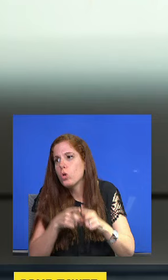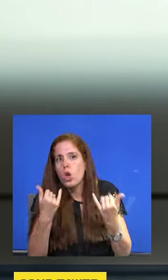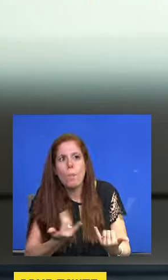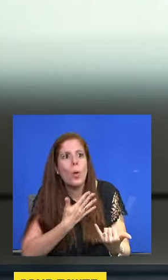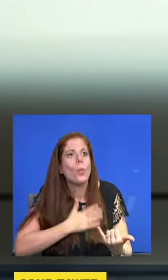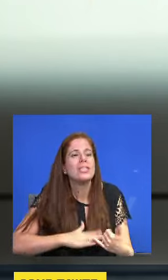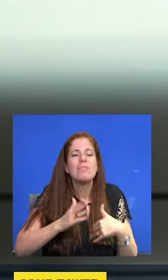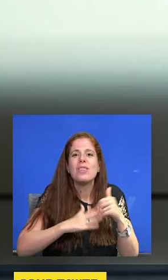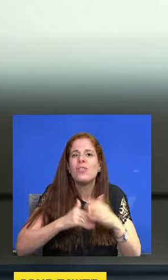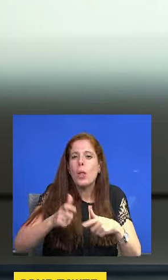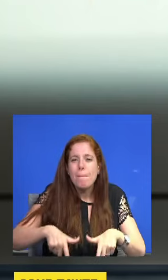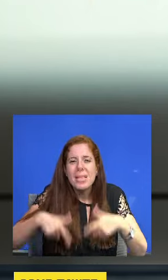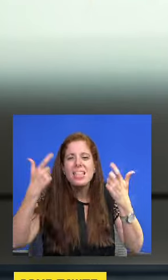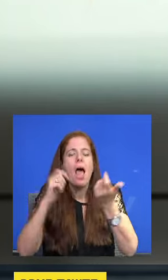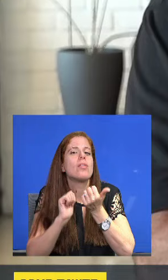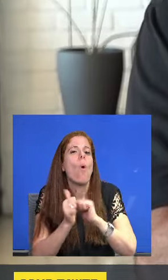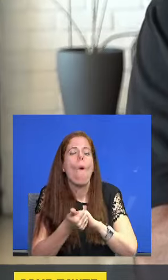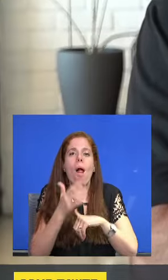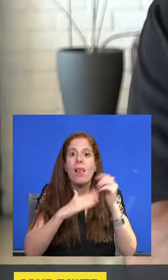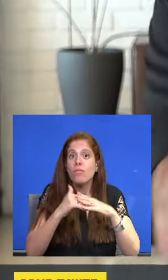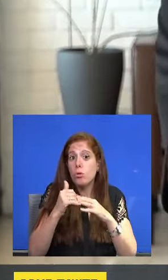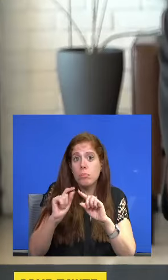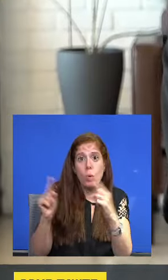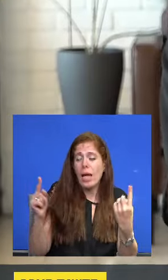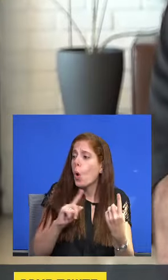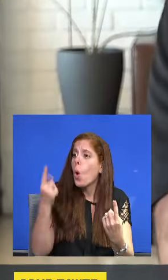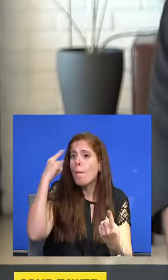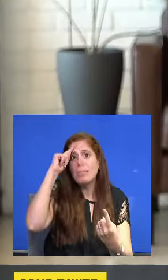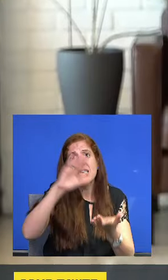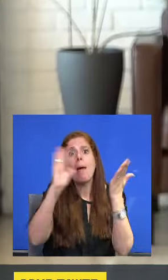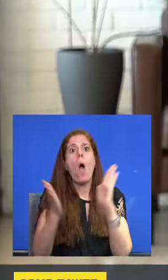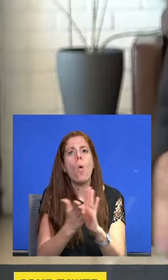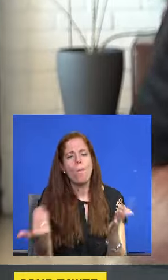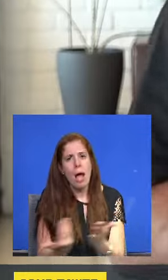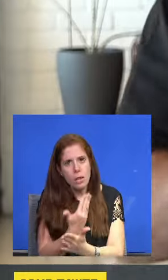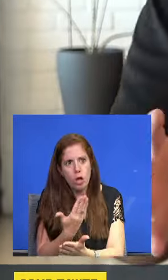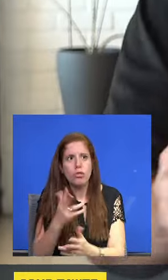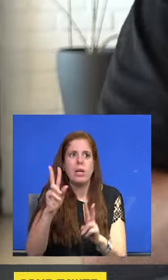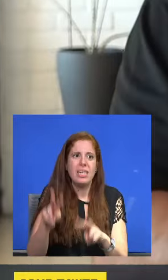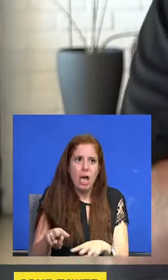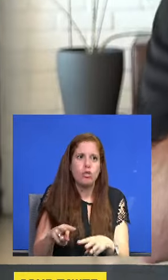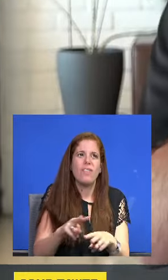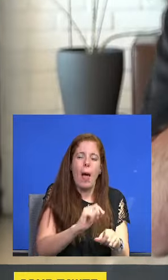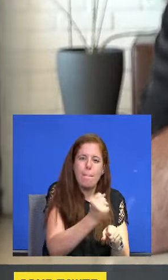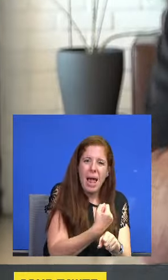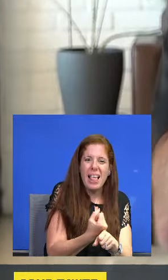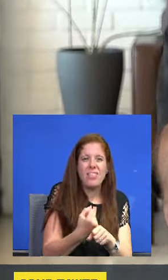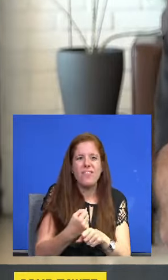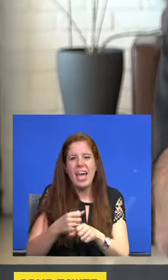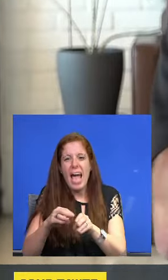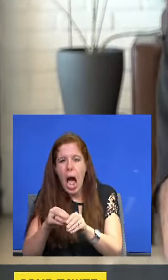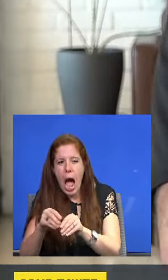לבנות בניין או רוצים לבנות משהו אחר, אנחנו לא באים וממציאים את הכל מאפס. כבר יש מלט וכבר יש חצץ וכבר יש את